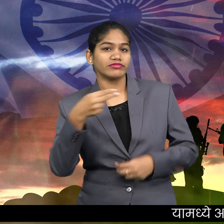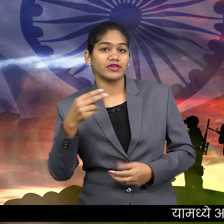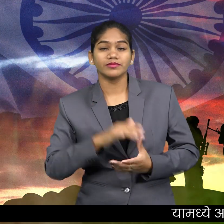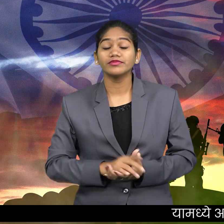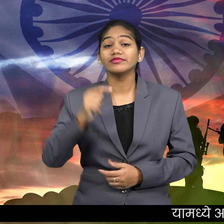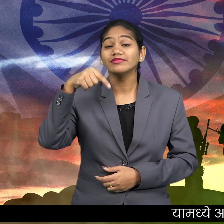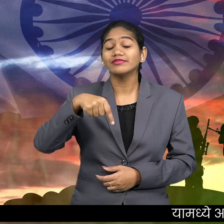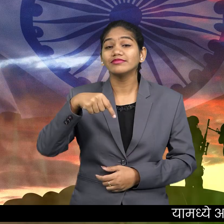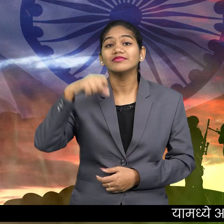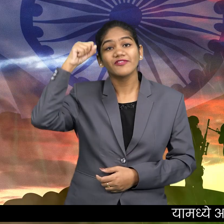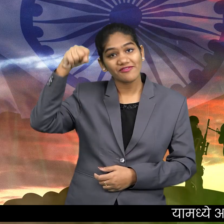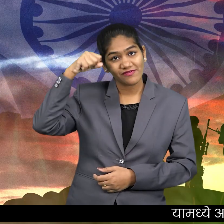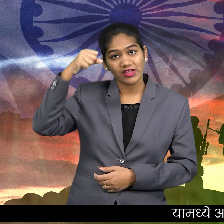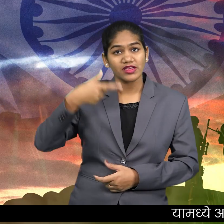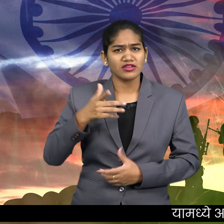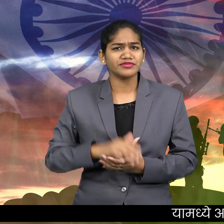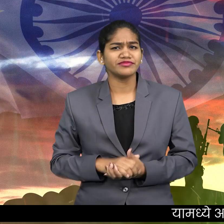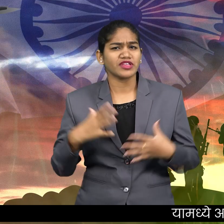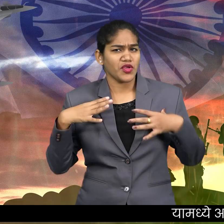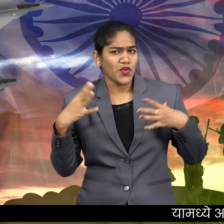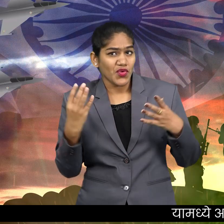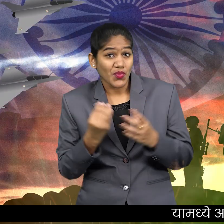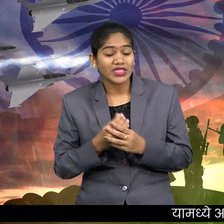यामध्ये आपण पाहणार आहोत